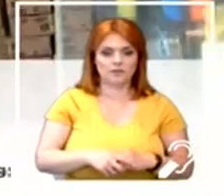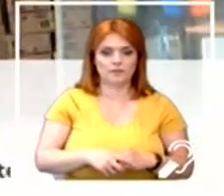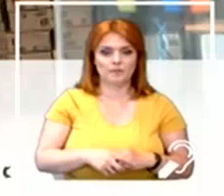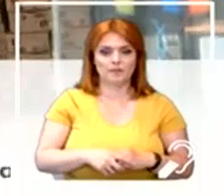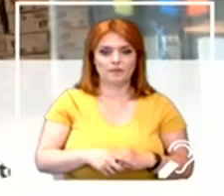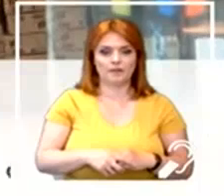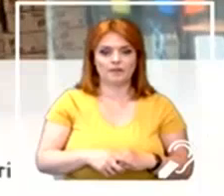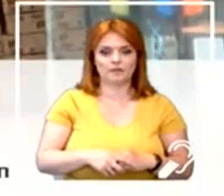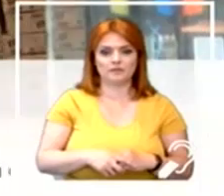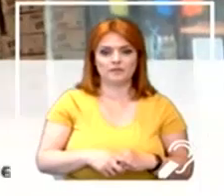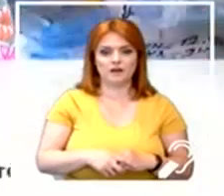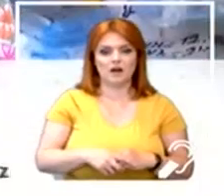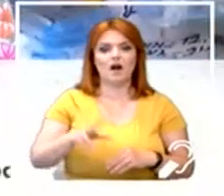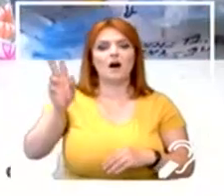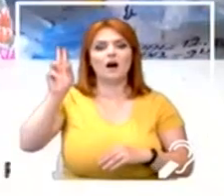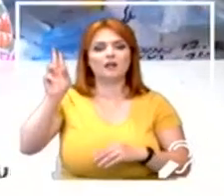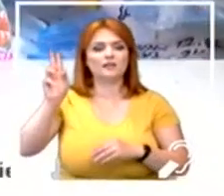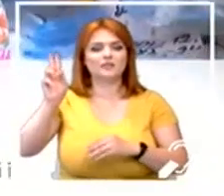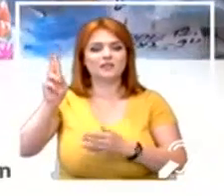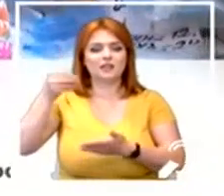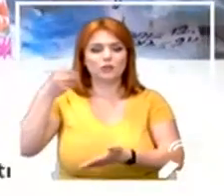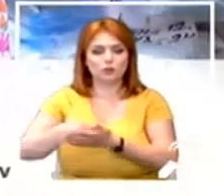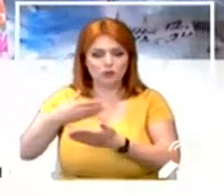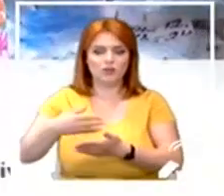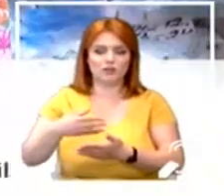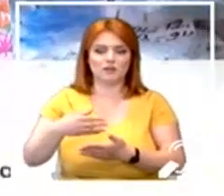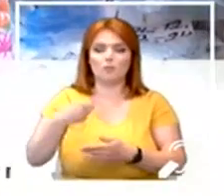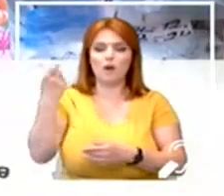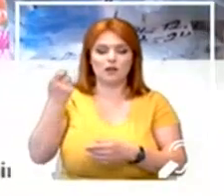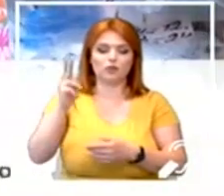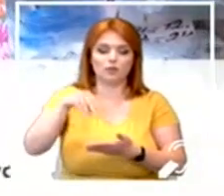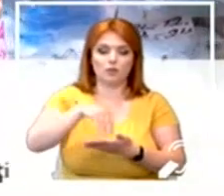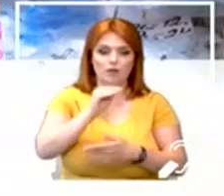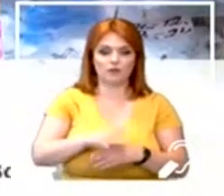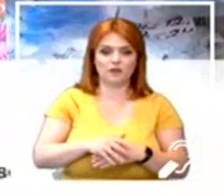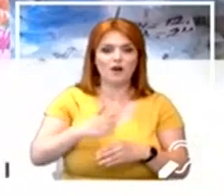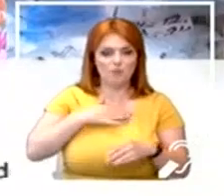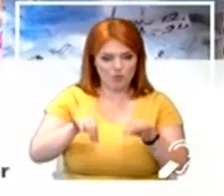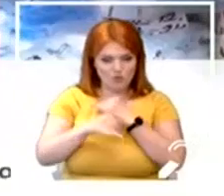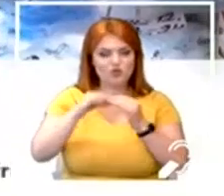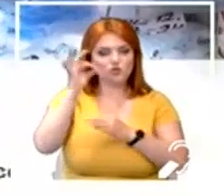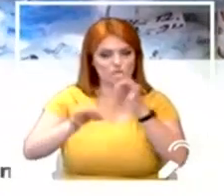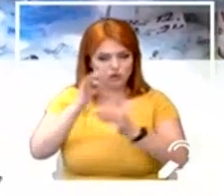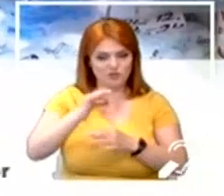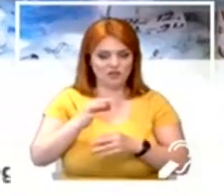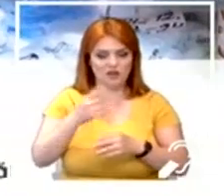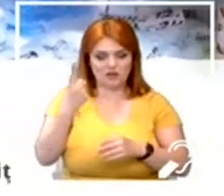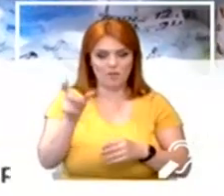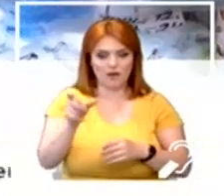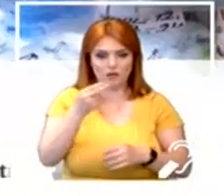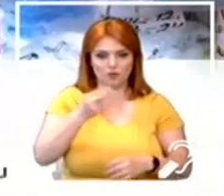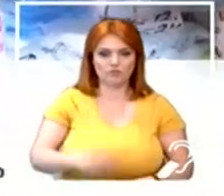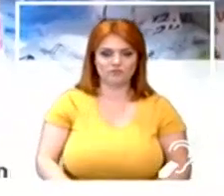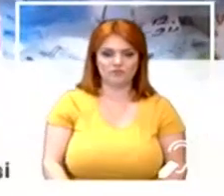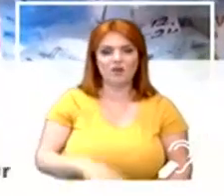într-o calitate tare în puțină să vin. Un pachet pe sut că îl fumează, da. De 24 de ore. Da, fratele îmi fumează un pachet și soțul un pachet